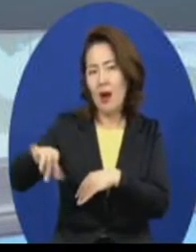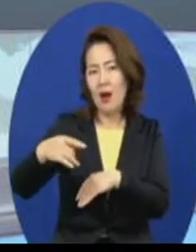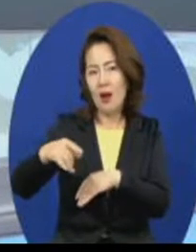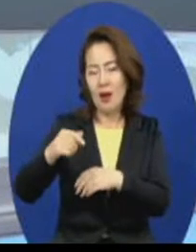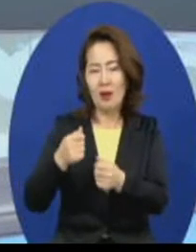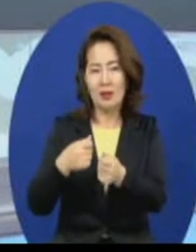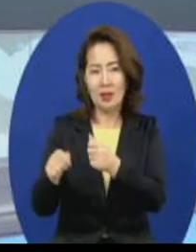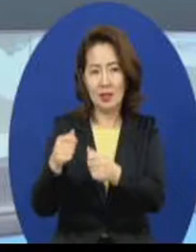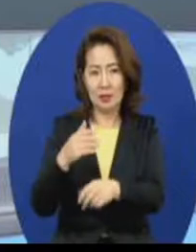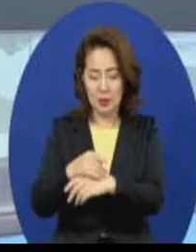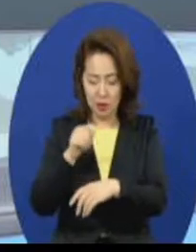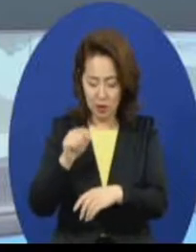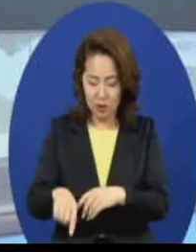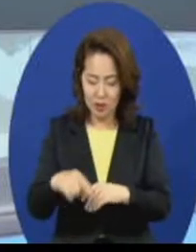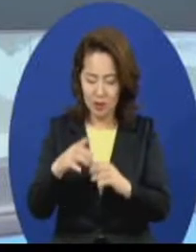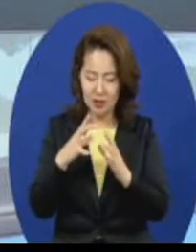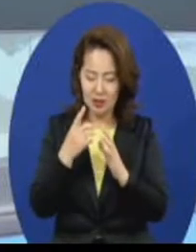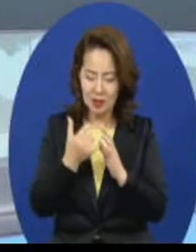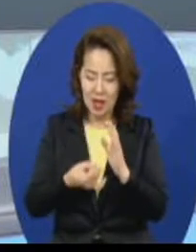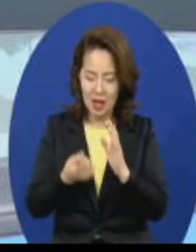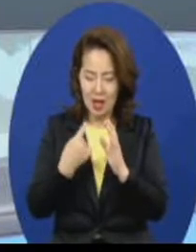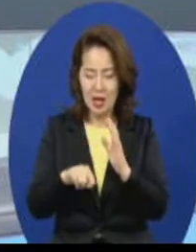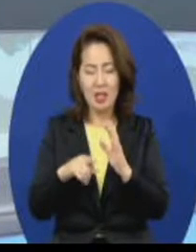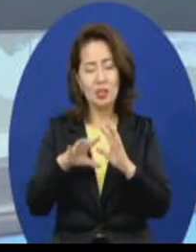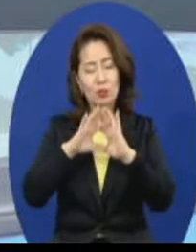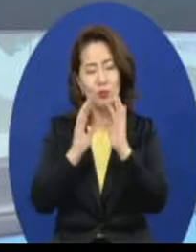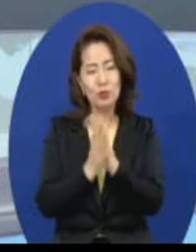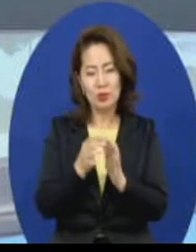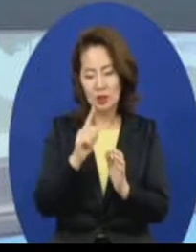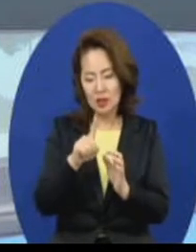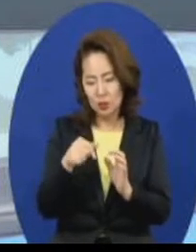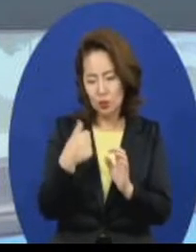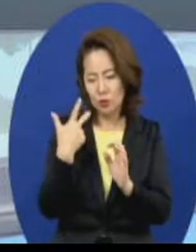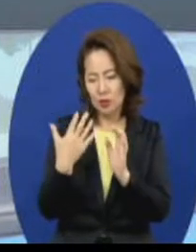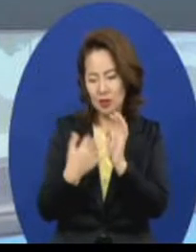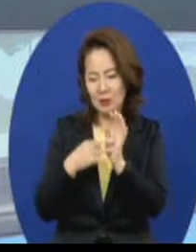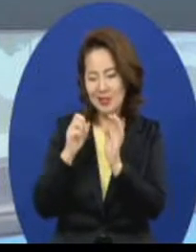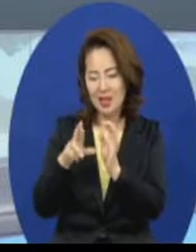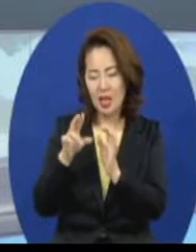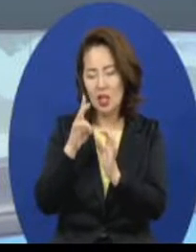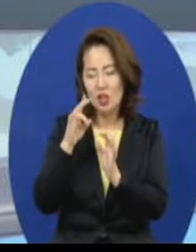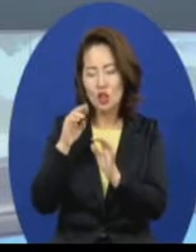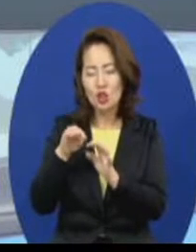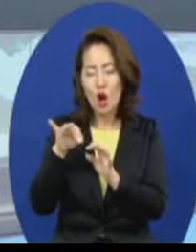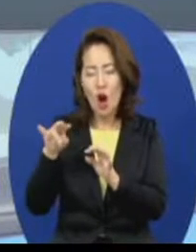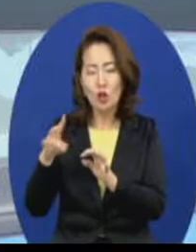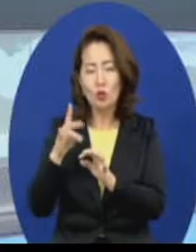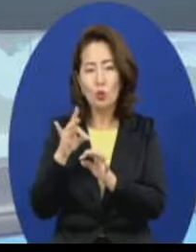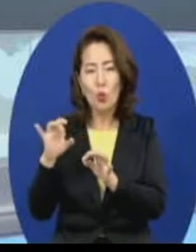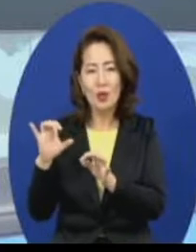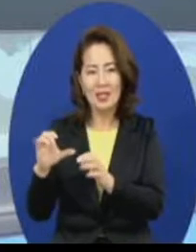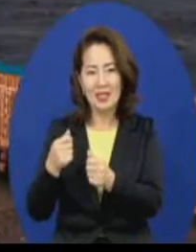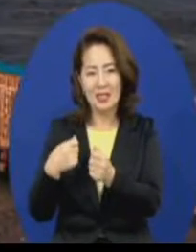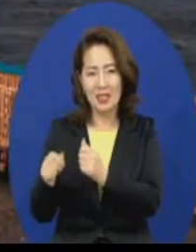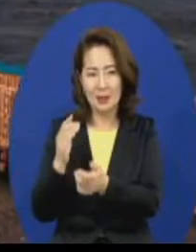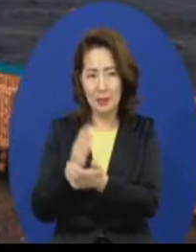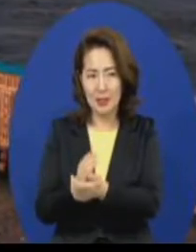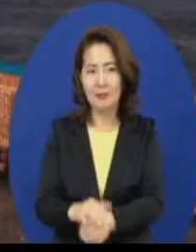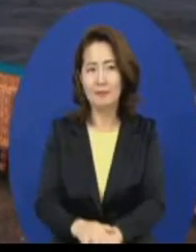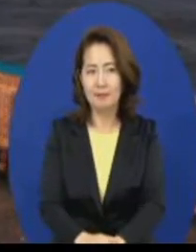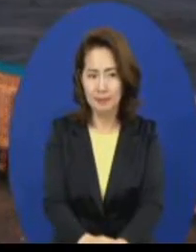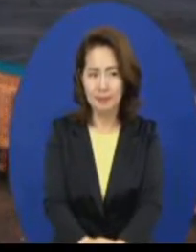эхэлжээ. Энэ сард гашин сухад Бондоор нийт 138 сая тонн нүүрс экспортлсон байна.